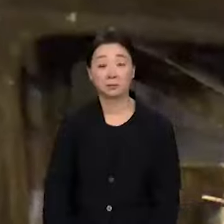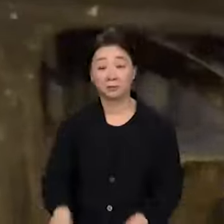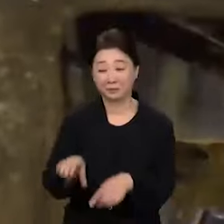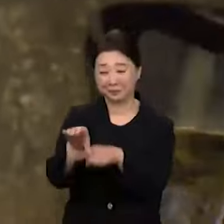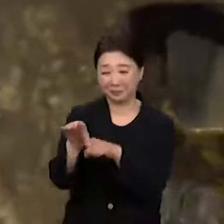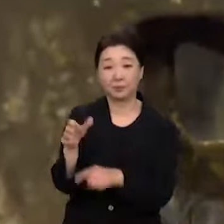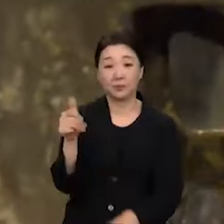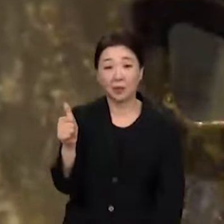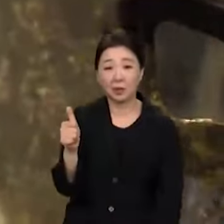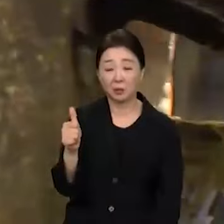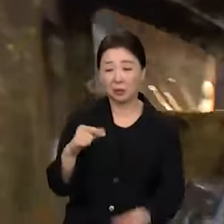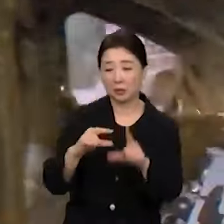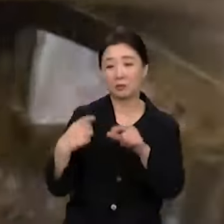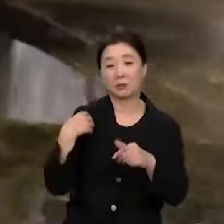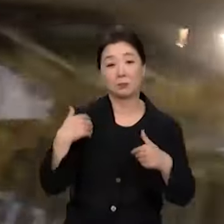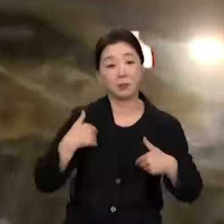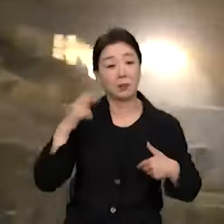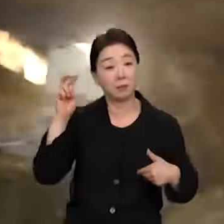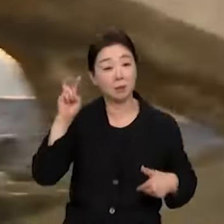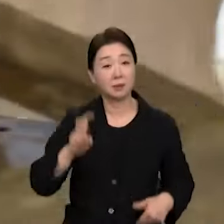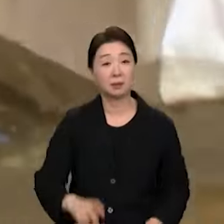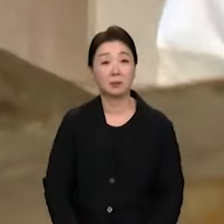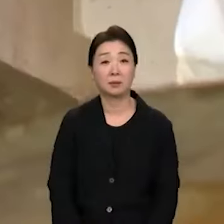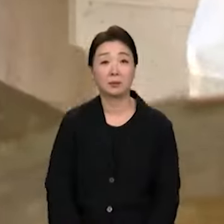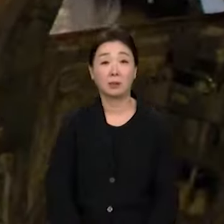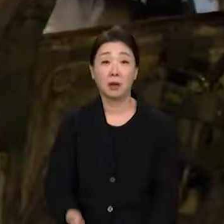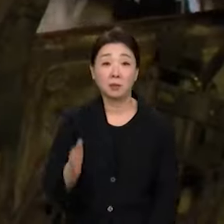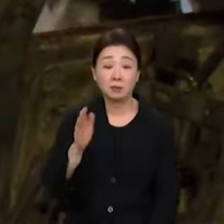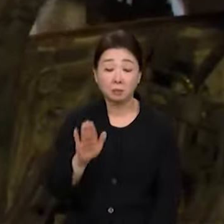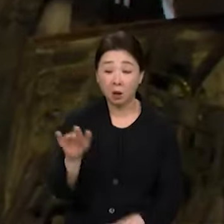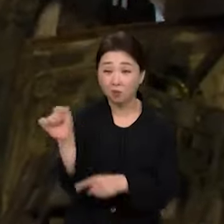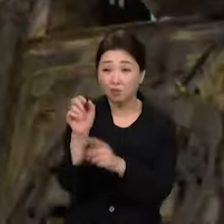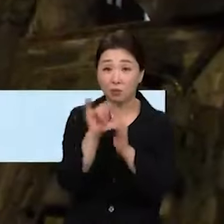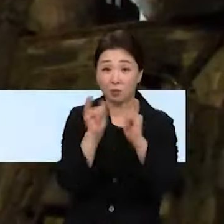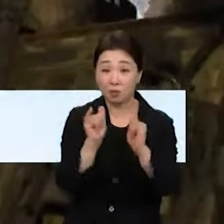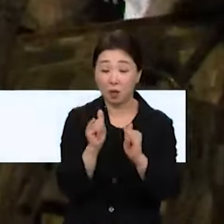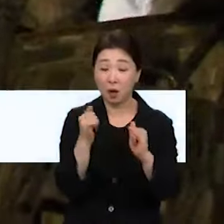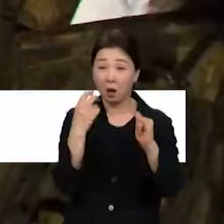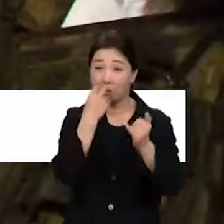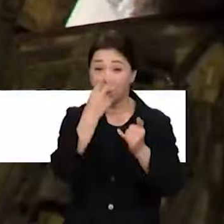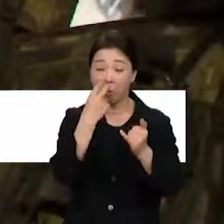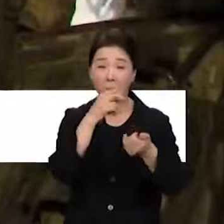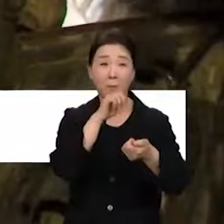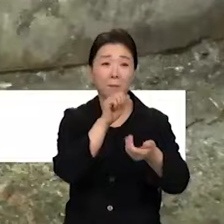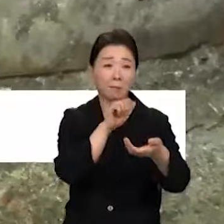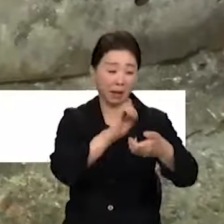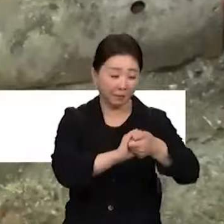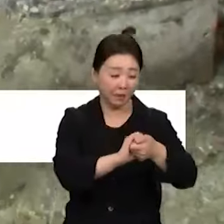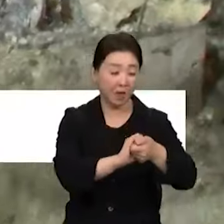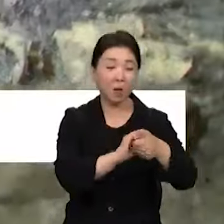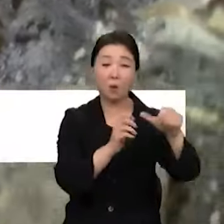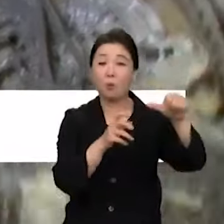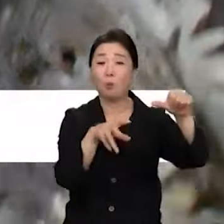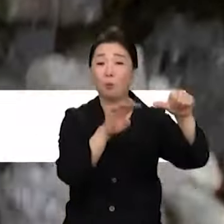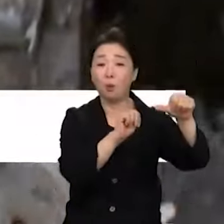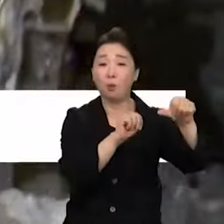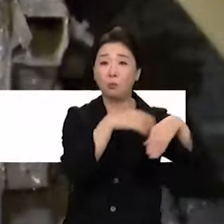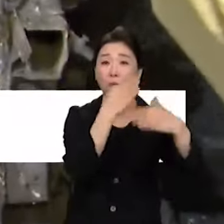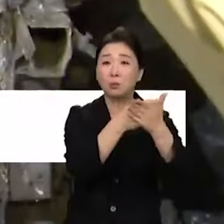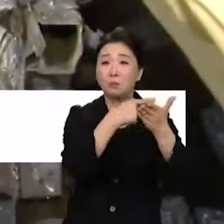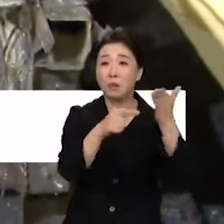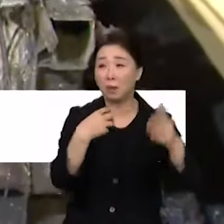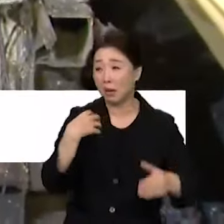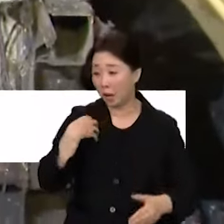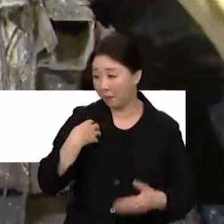일부 책임을 져야 할 가능성이 높습니다. 하지만 운전자가 가입한 보험 한도 5억 원으로는 전체 피해를